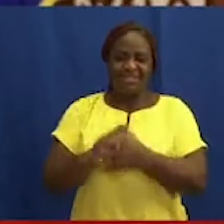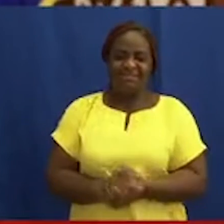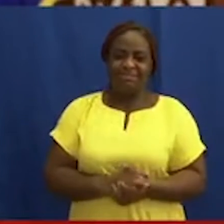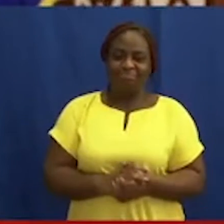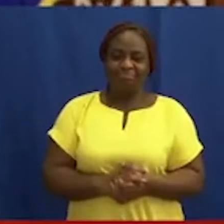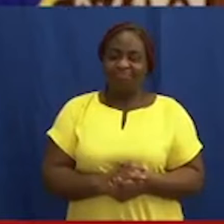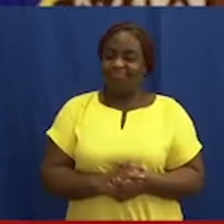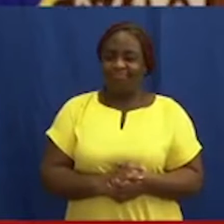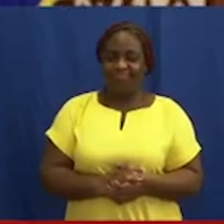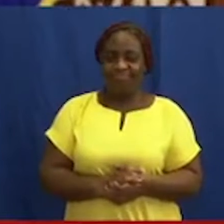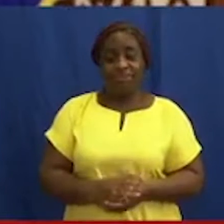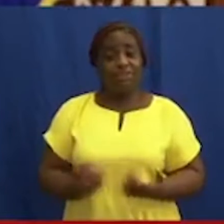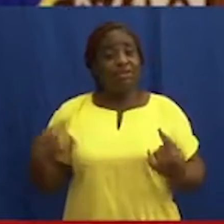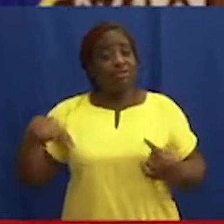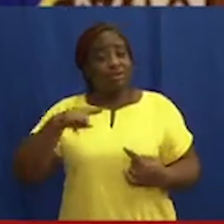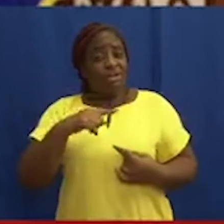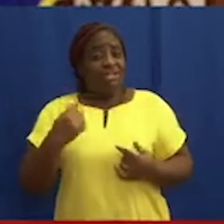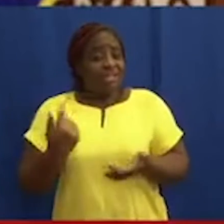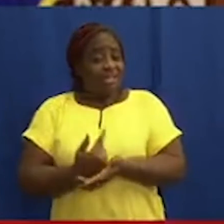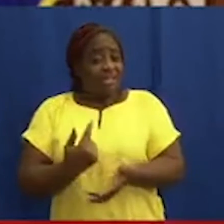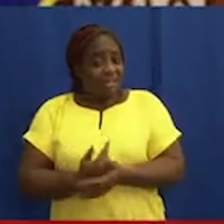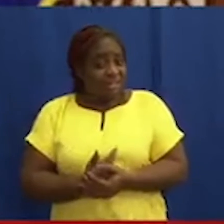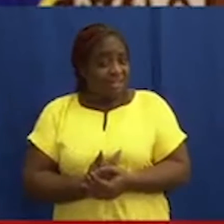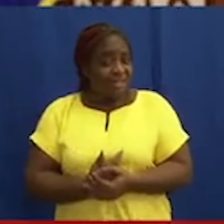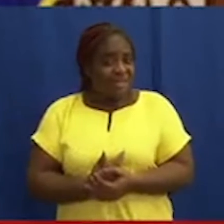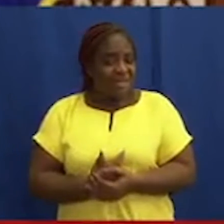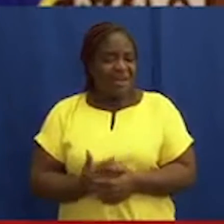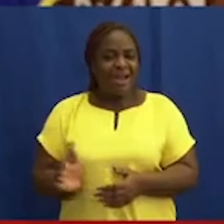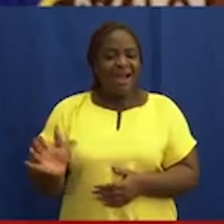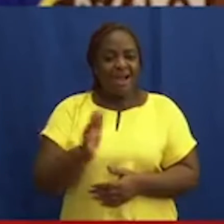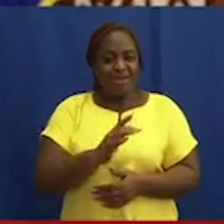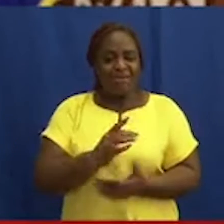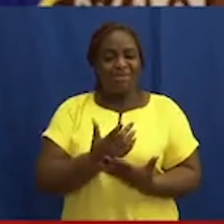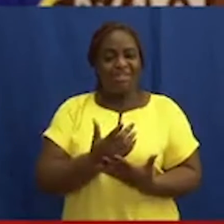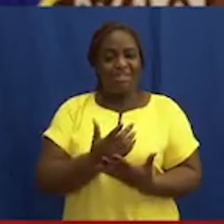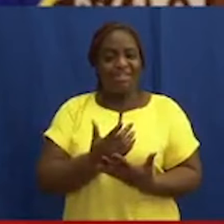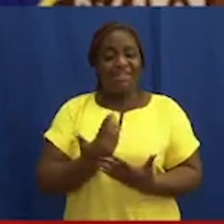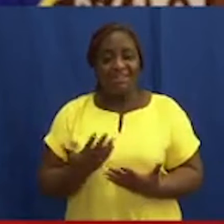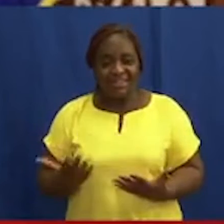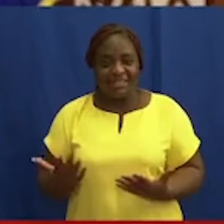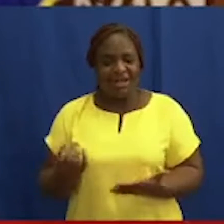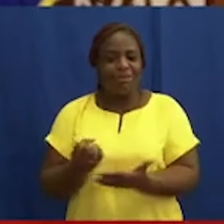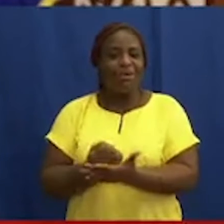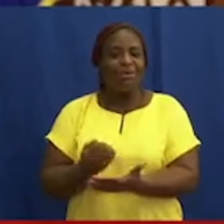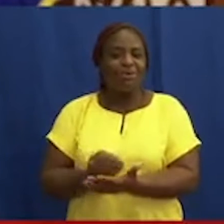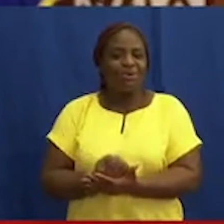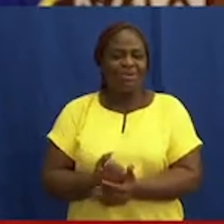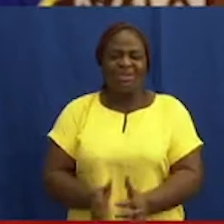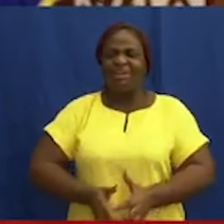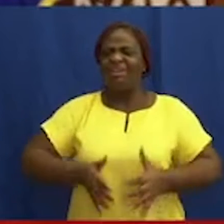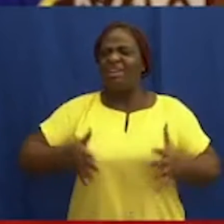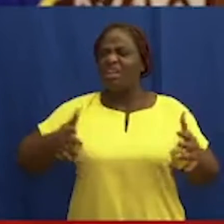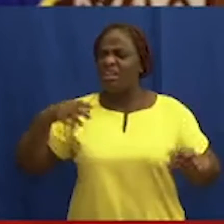fuskanta shine ainihin kudade da muke samu baya kai mu ga irin kudaden da muke